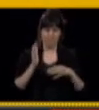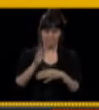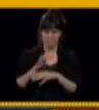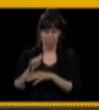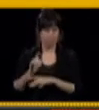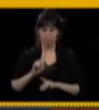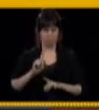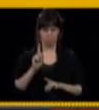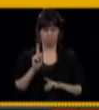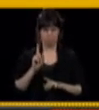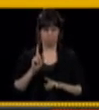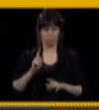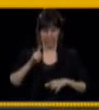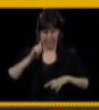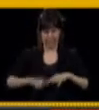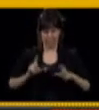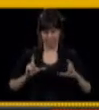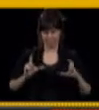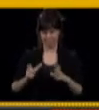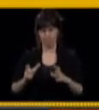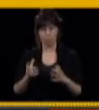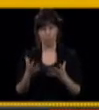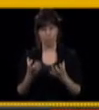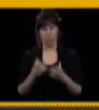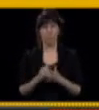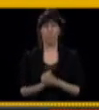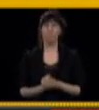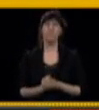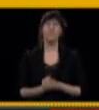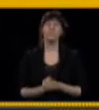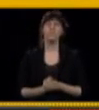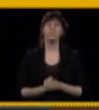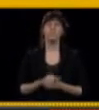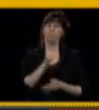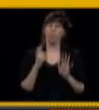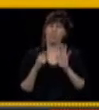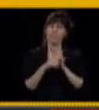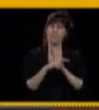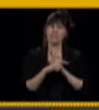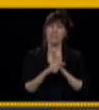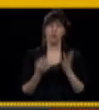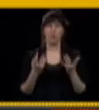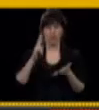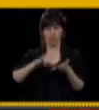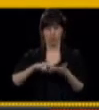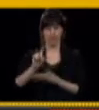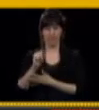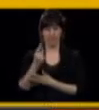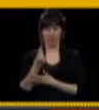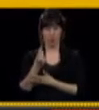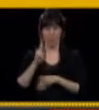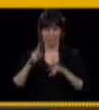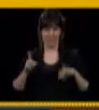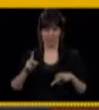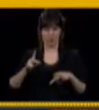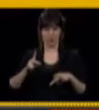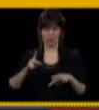choses concernant les autres chiffres on à 2021 corps confirmé une augmentation